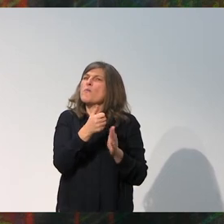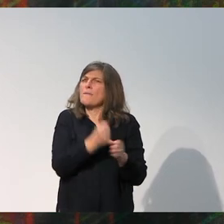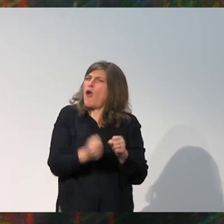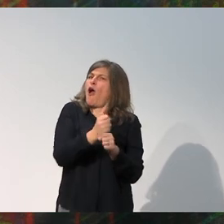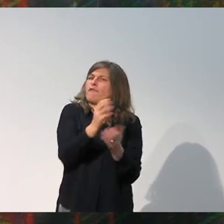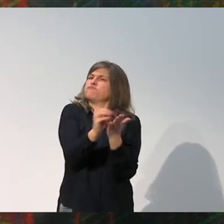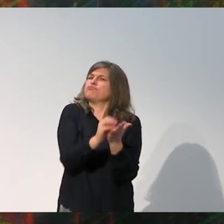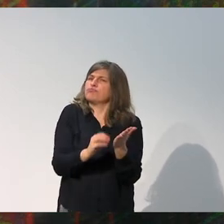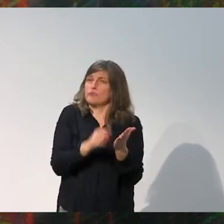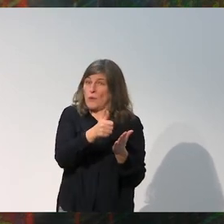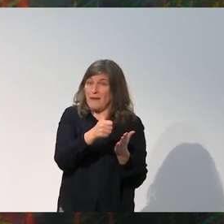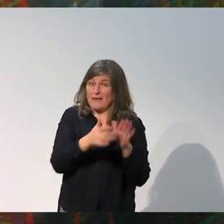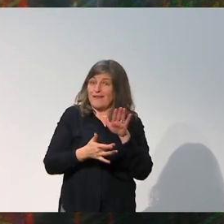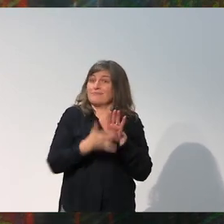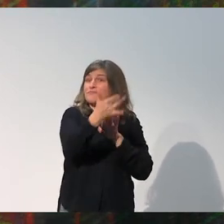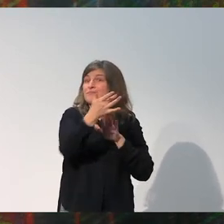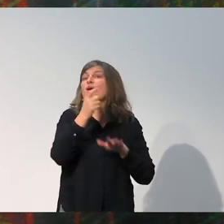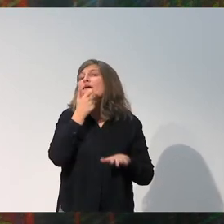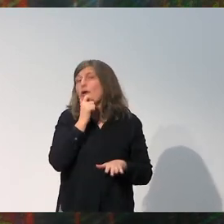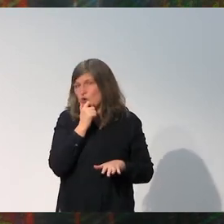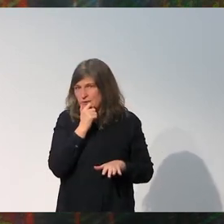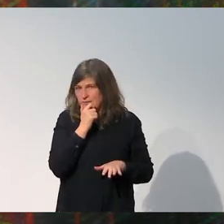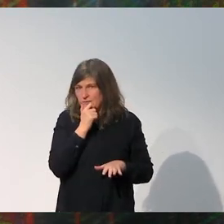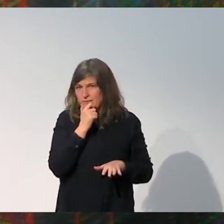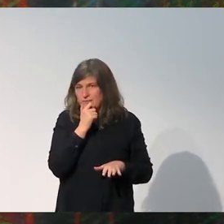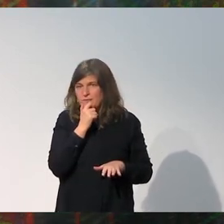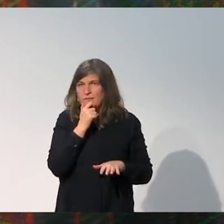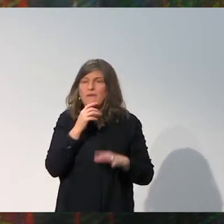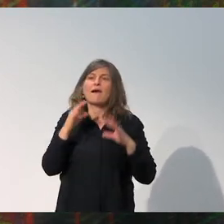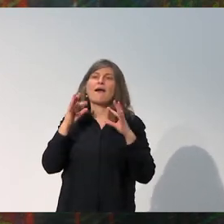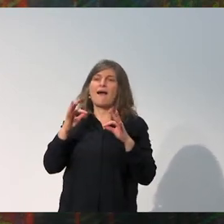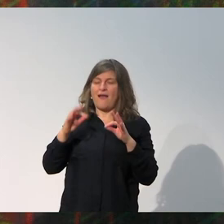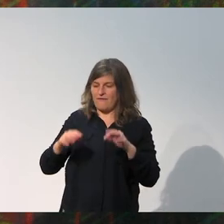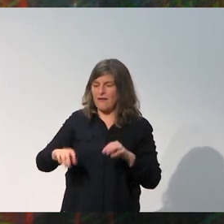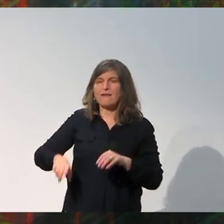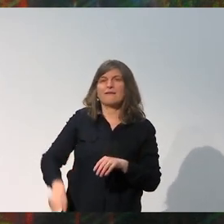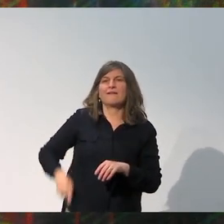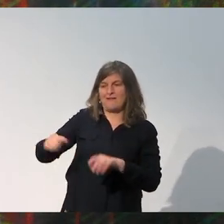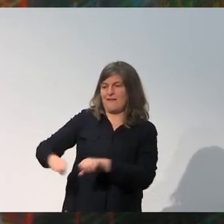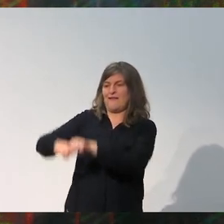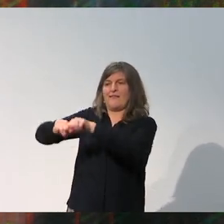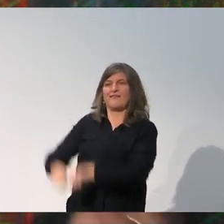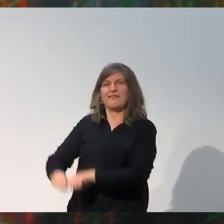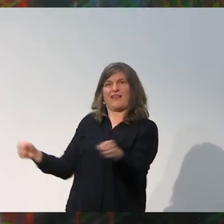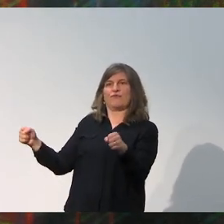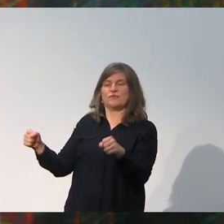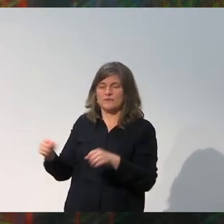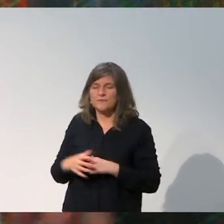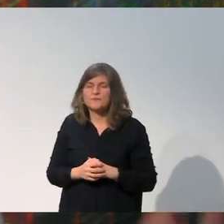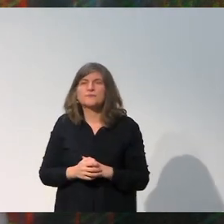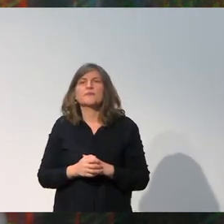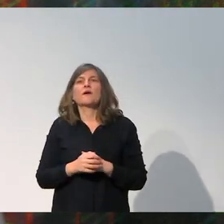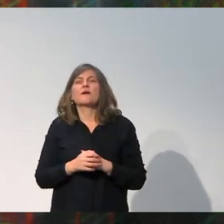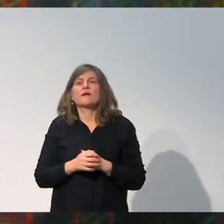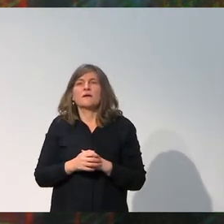en Angleterre suite à l'affaire Dreyfus. Et il est très optimiste du point de vue des